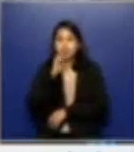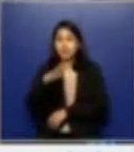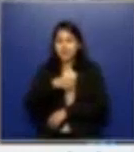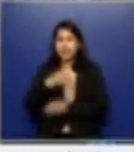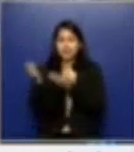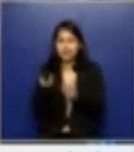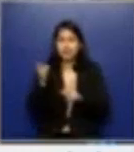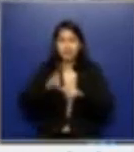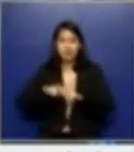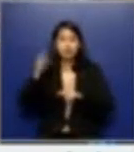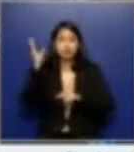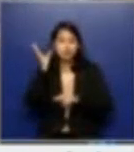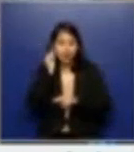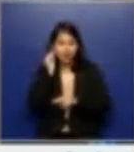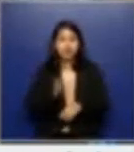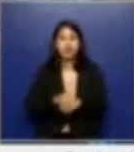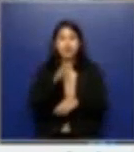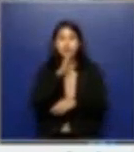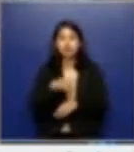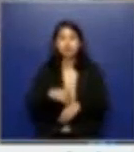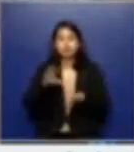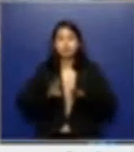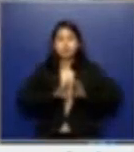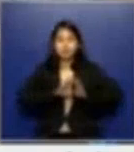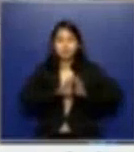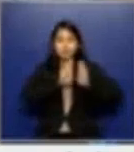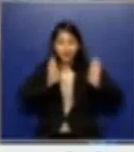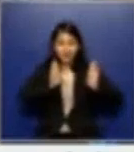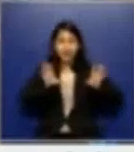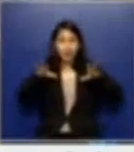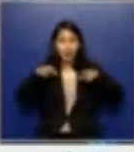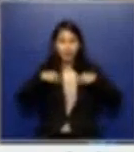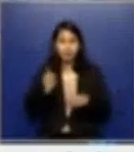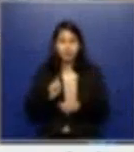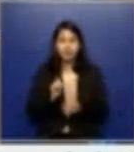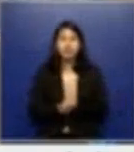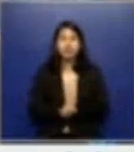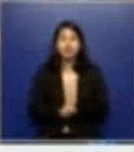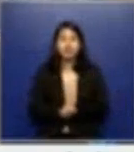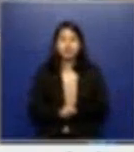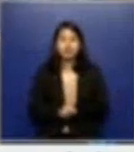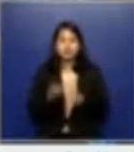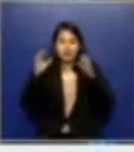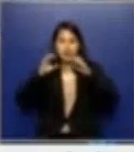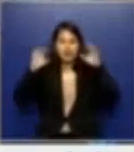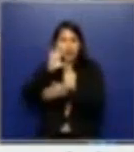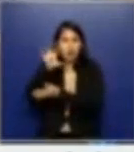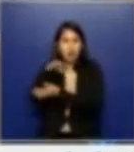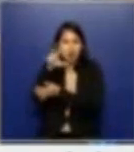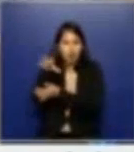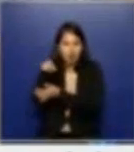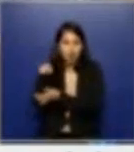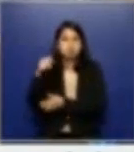านั่งฟังว่าถ้าท่านฟังผมไปแล้วเปิดใจให้กว้างจะบอกท่านว่าท่านถูกข้าราชการหลอกเ